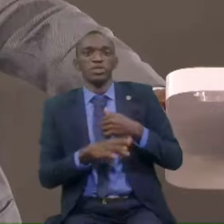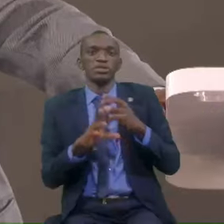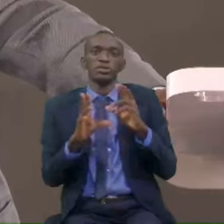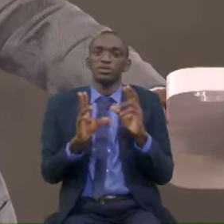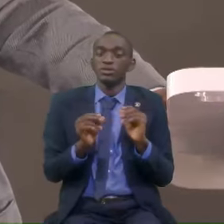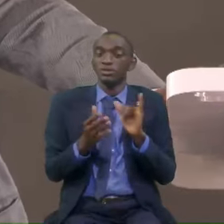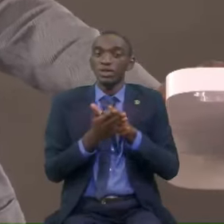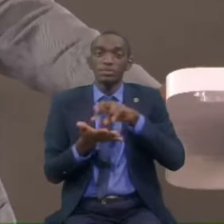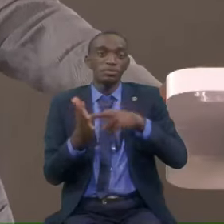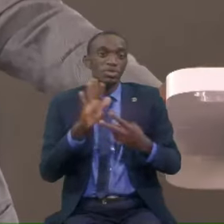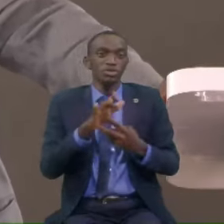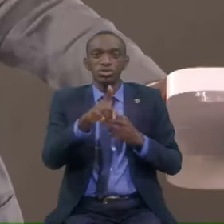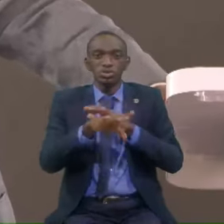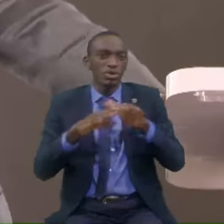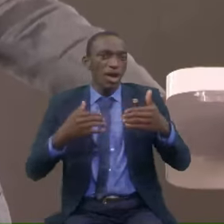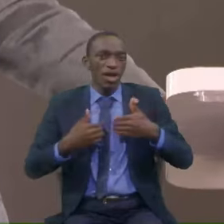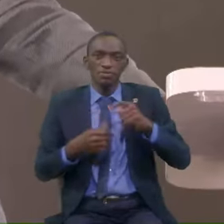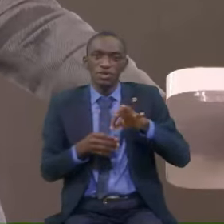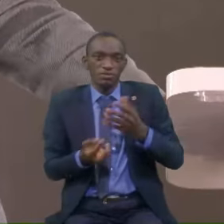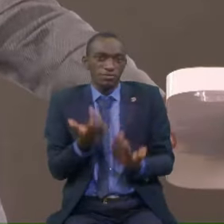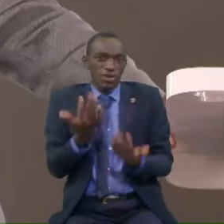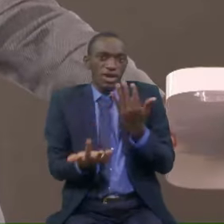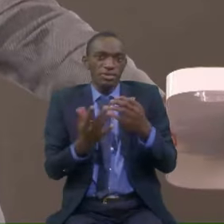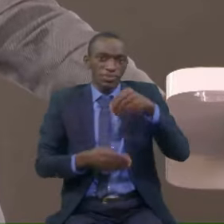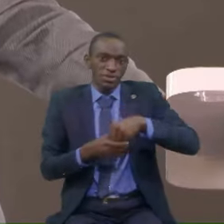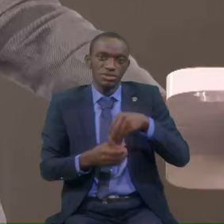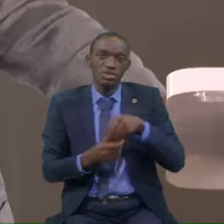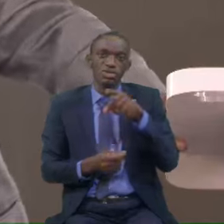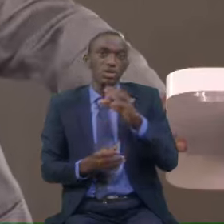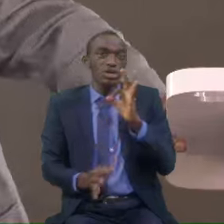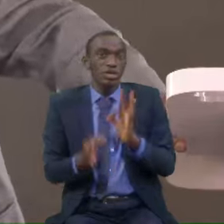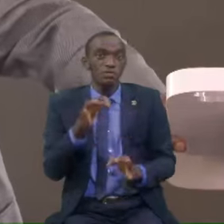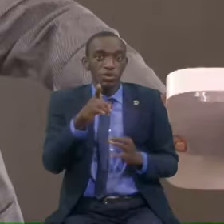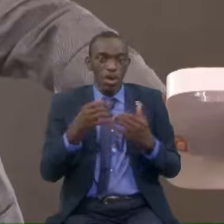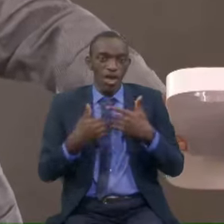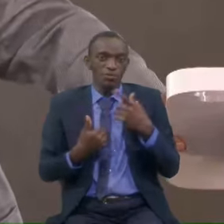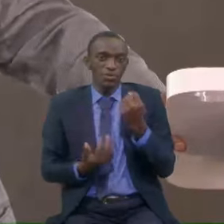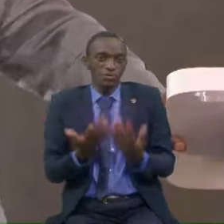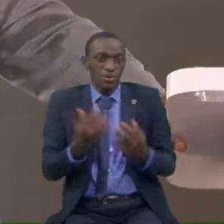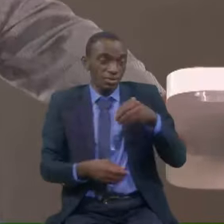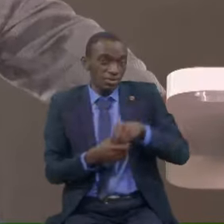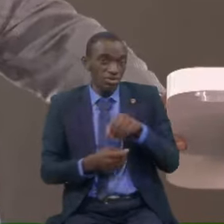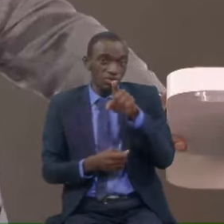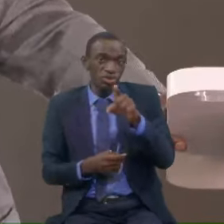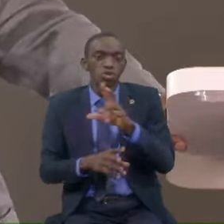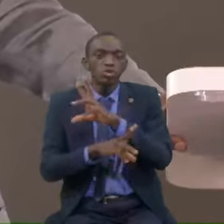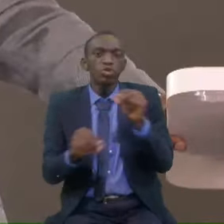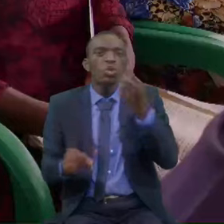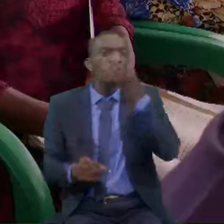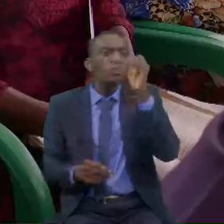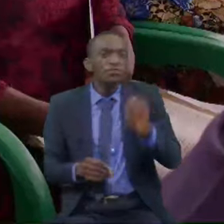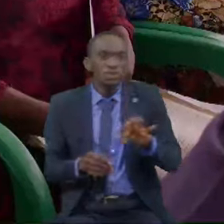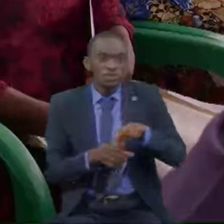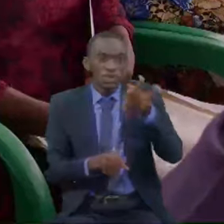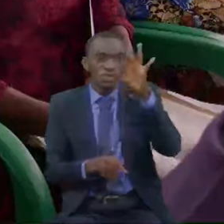Ça veut dire que tu n'as pas le feu en toi. Si tu as le feu en toi, aucun mauvais esprit ne